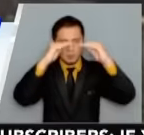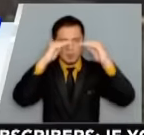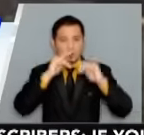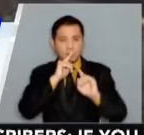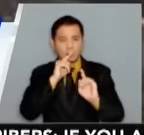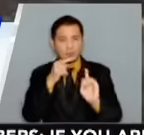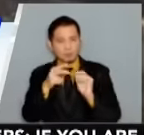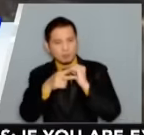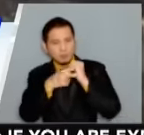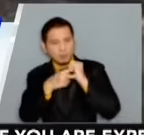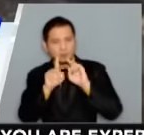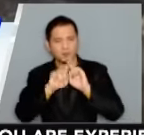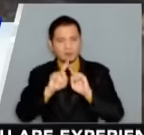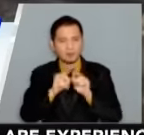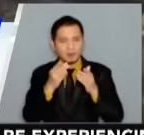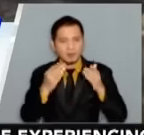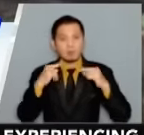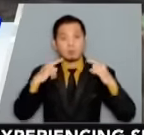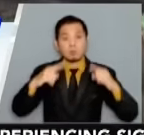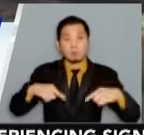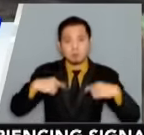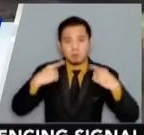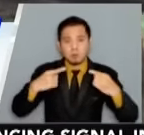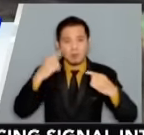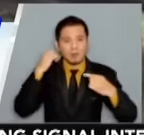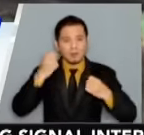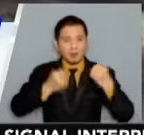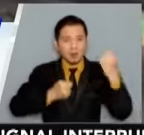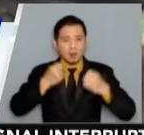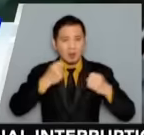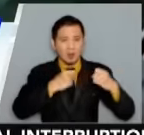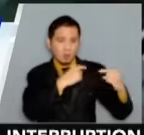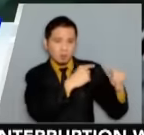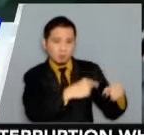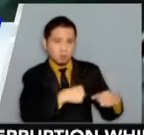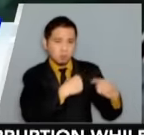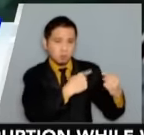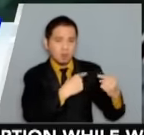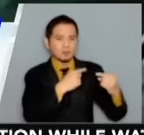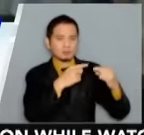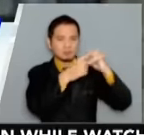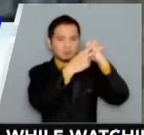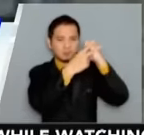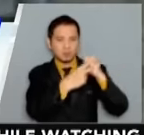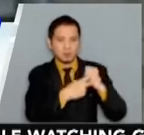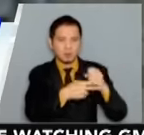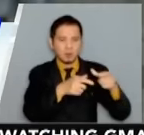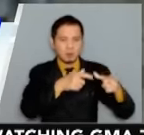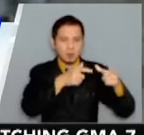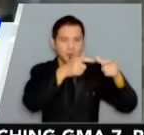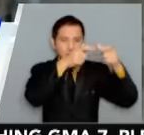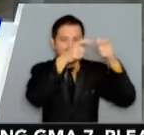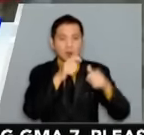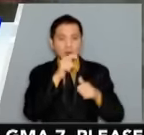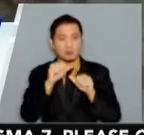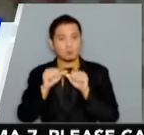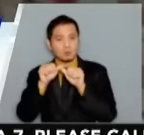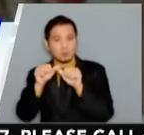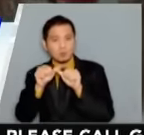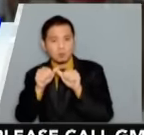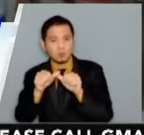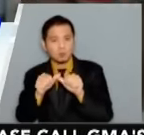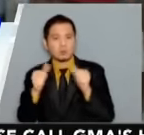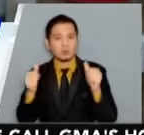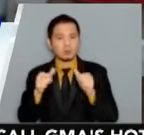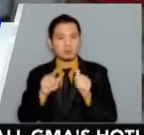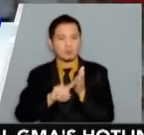fourth floor. So ito ay sa mga tinitingnan lead din ng mga bombero pero patuloy rin yung mapping operations dahil may mga usok pa rin hanggang sa ngayon. Ito